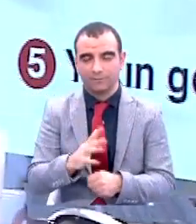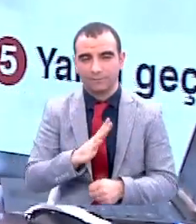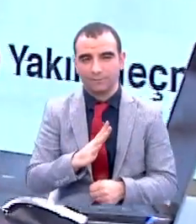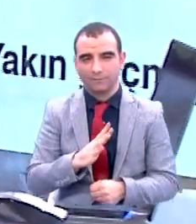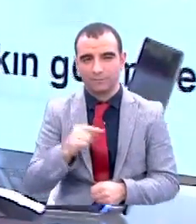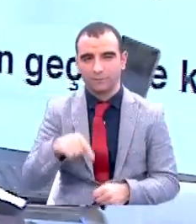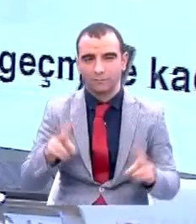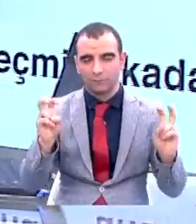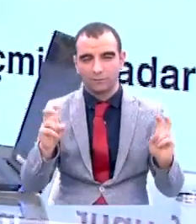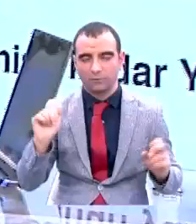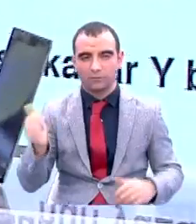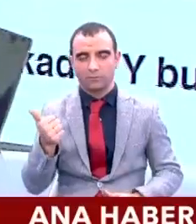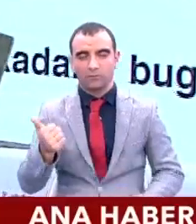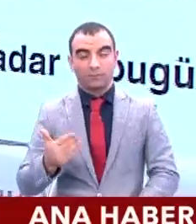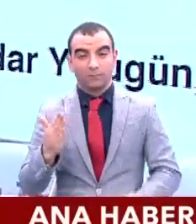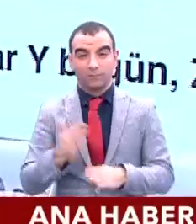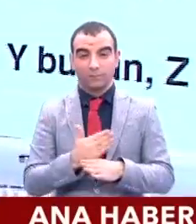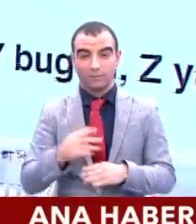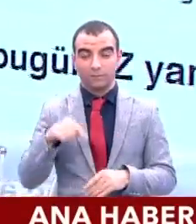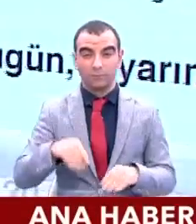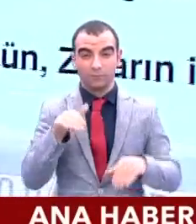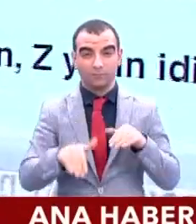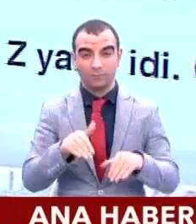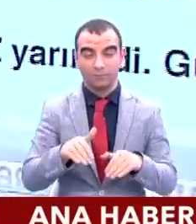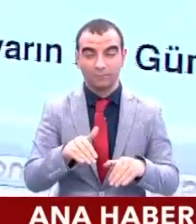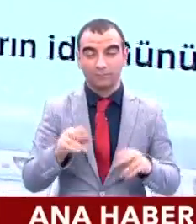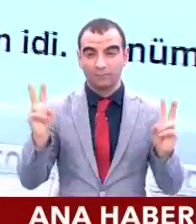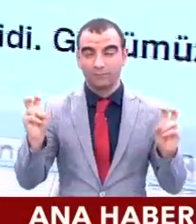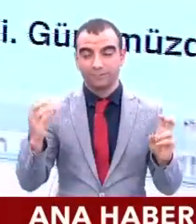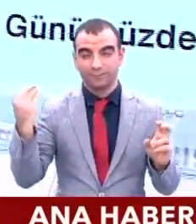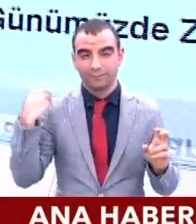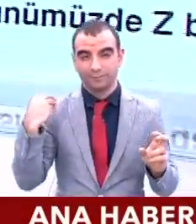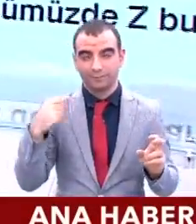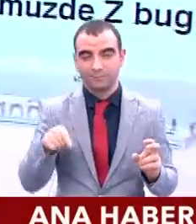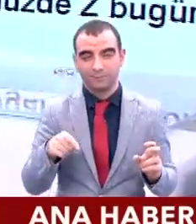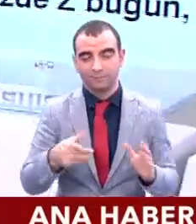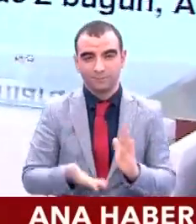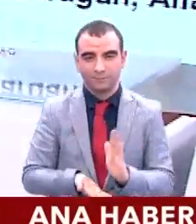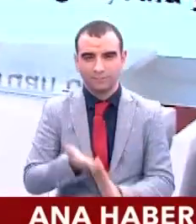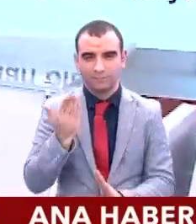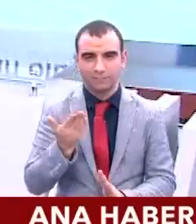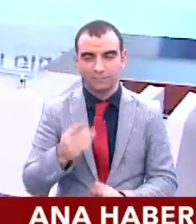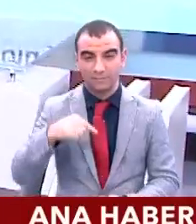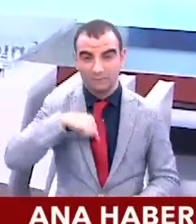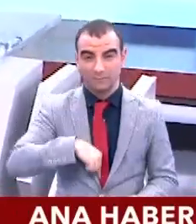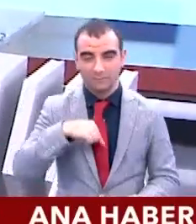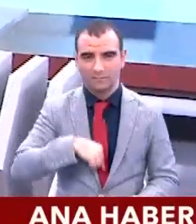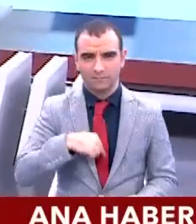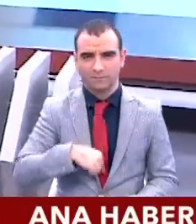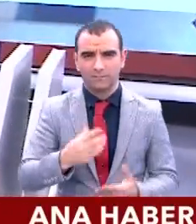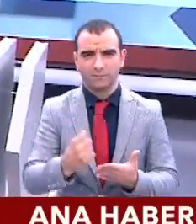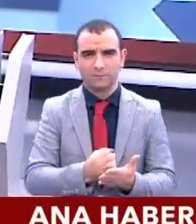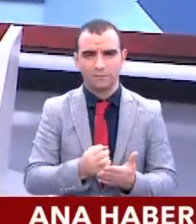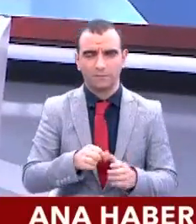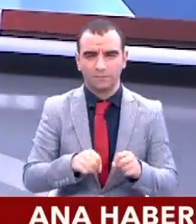şimdi bu mesele önemli neden önemli çünkü bu seçmen meselesi yeni nesil seçmen meselesi Epeydir Aslında derinden derin akademik